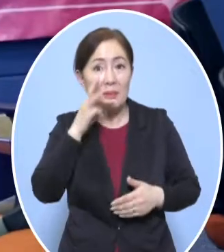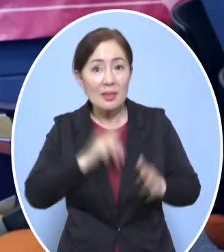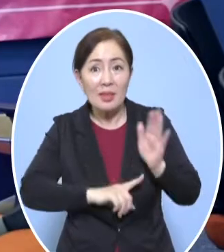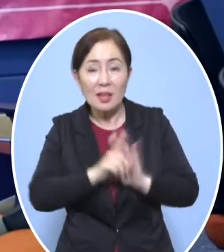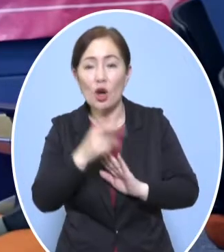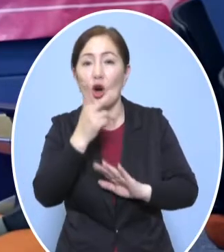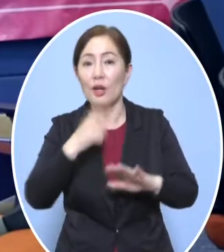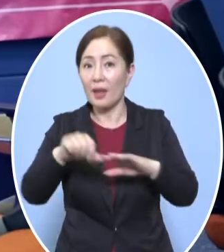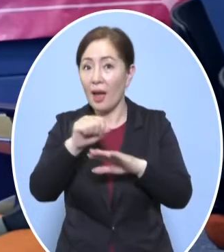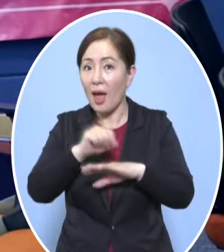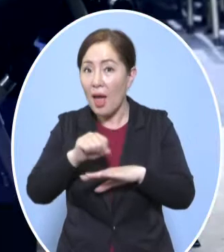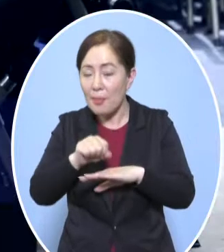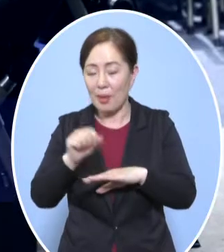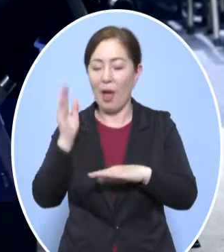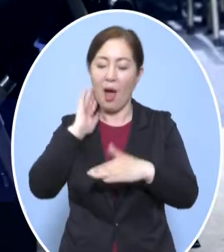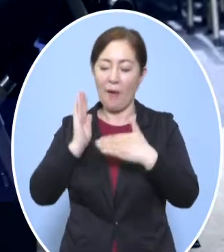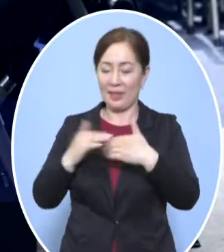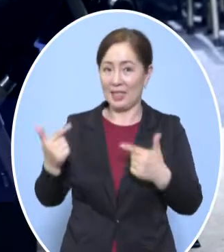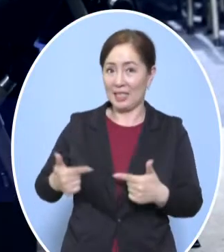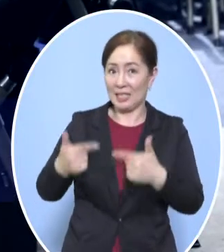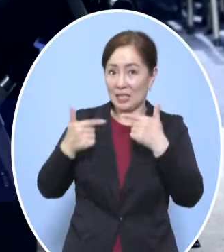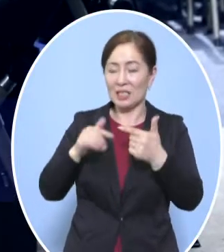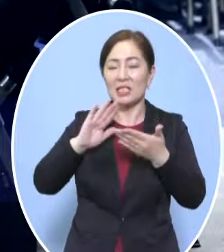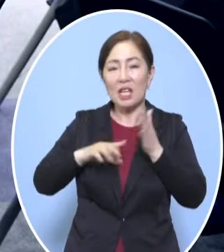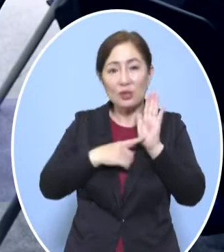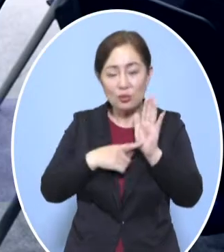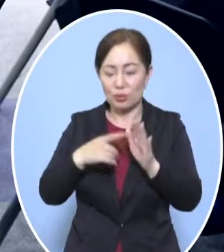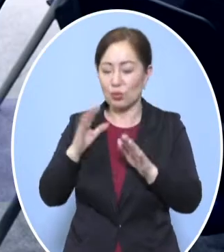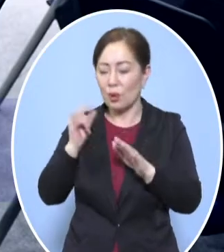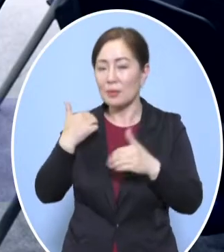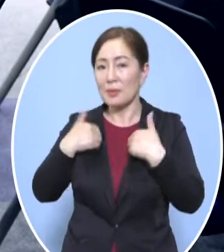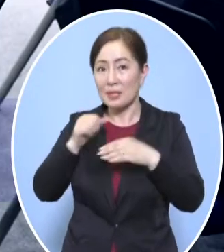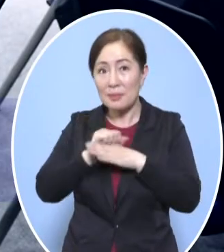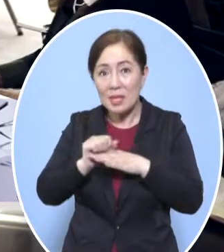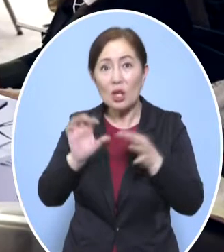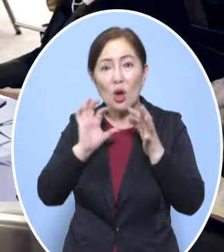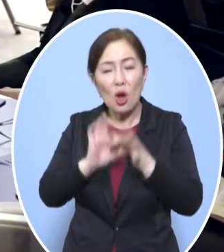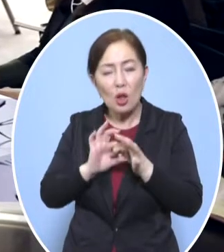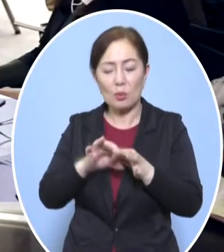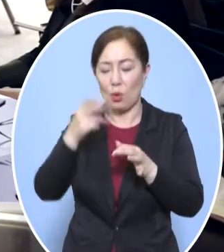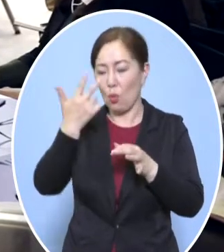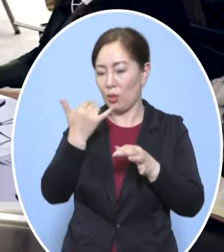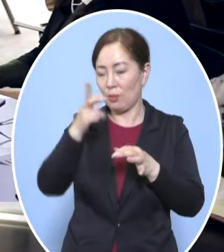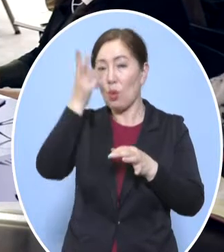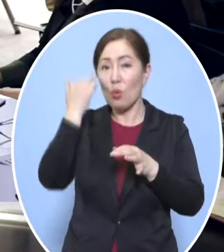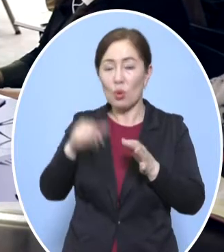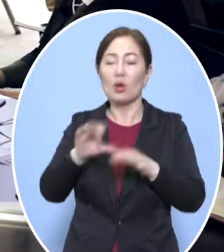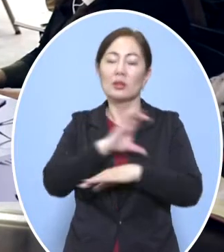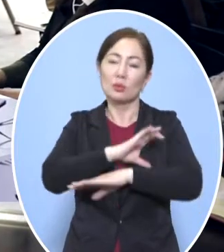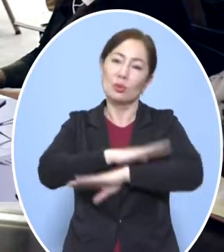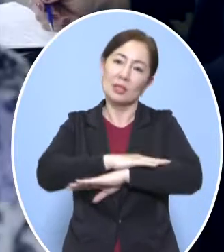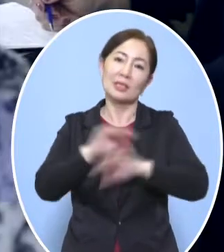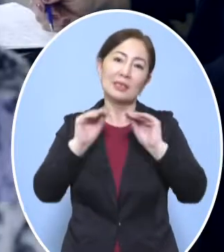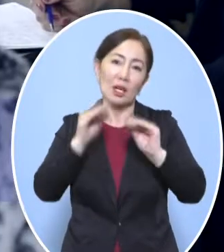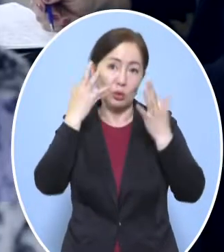хэнд 21 аймагт авилгын эсрэг сургалт сурчлагаа явуулах сургагч багшийг бэлтгэх ажлын хүрээнд Улаанбаатар хотод 3 өдрийн танкмийн сургалтыг зохион